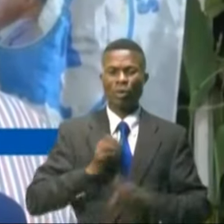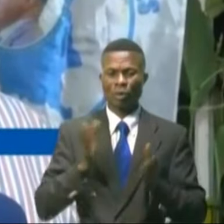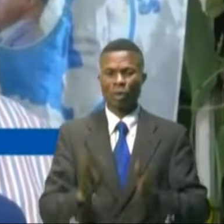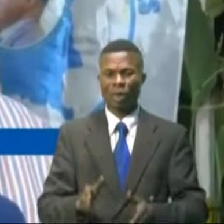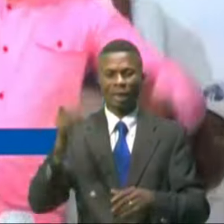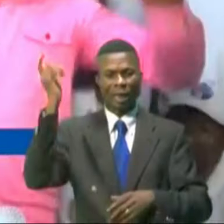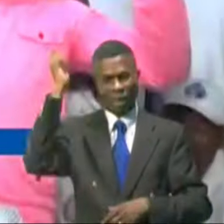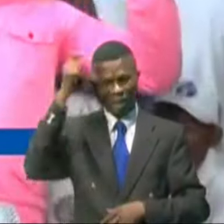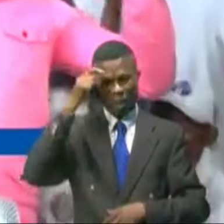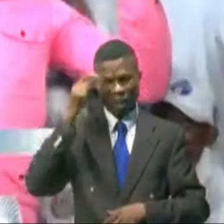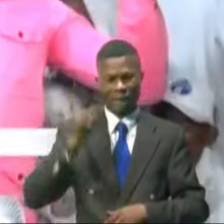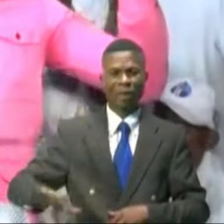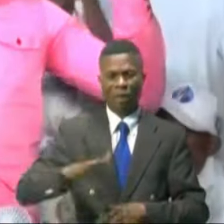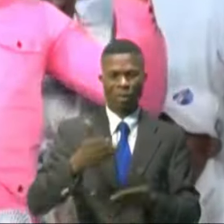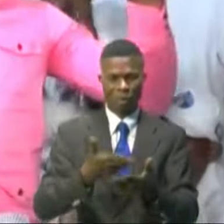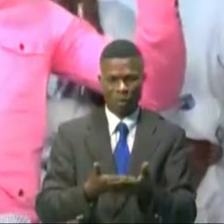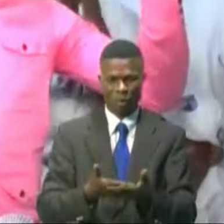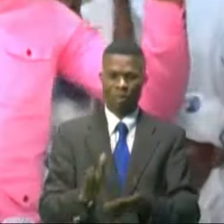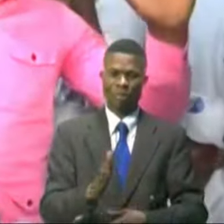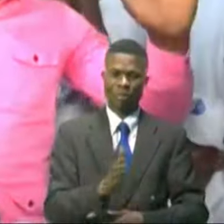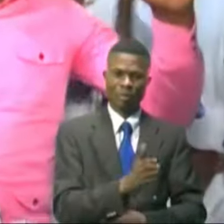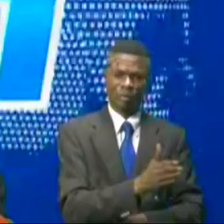la République.